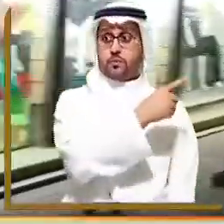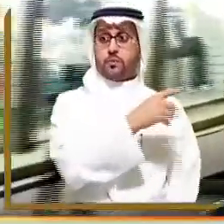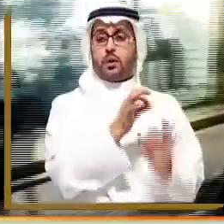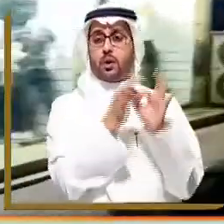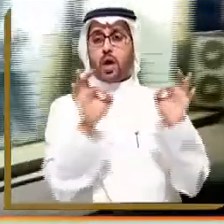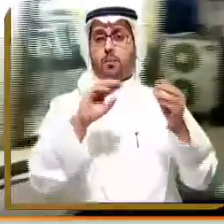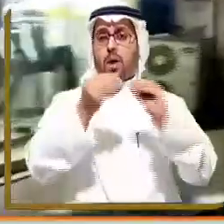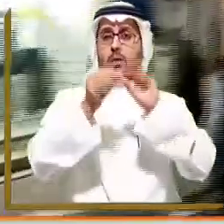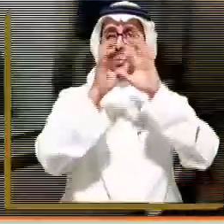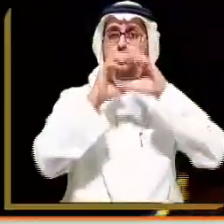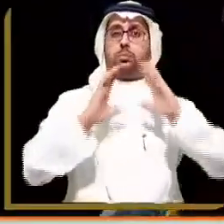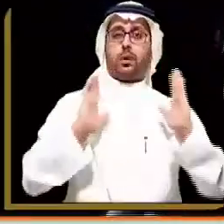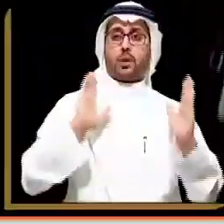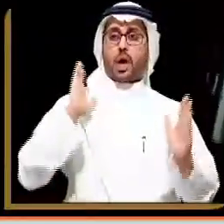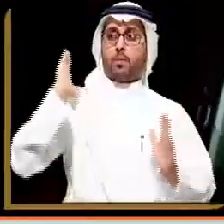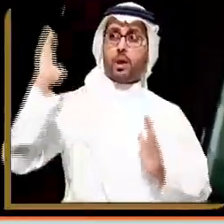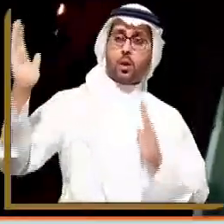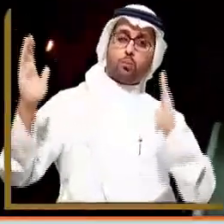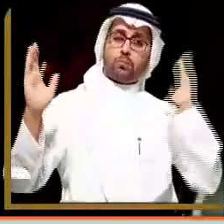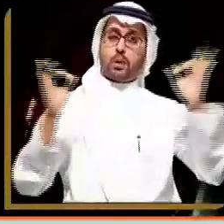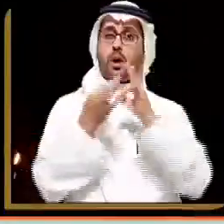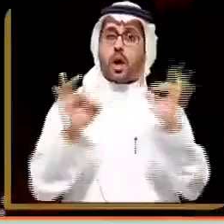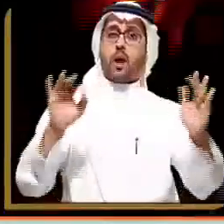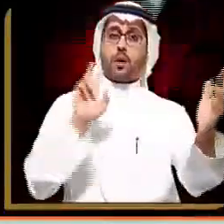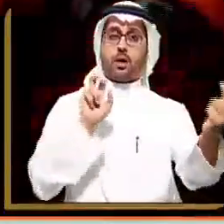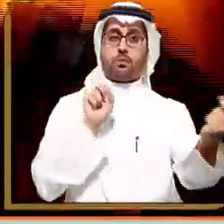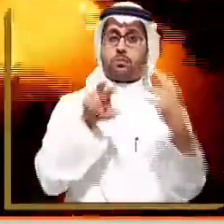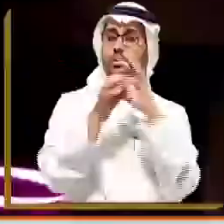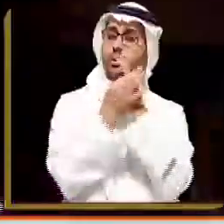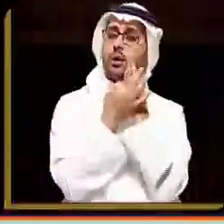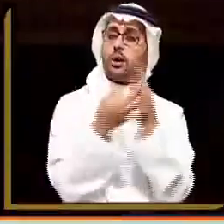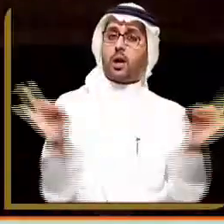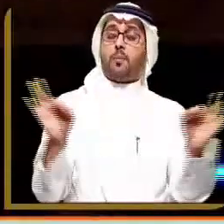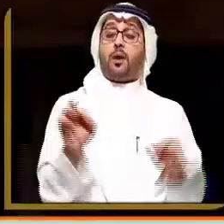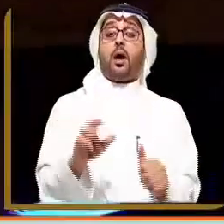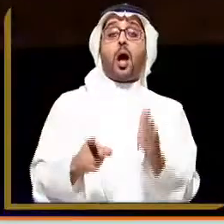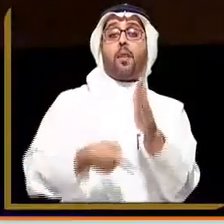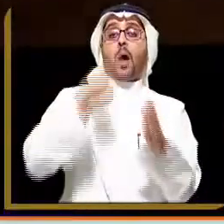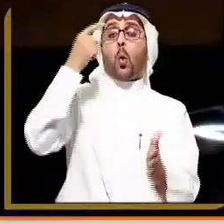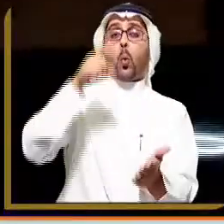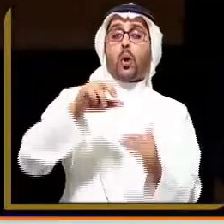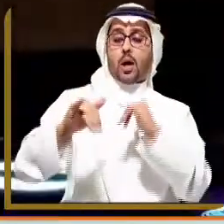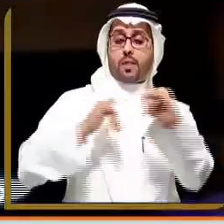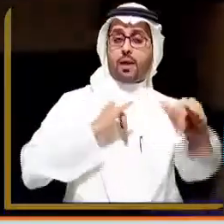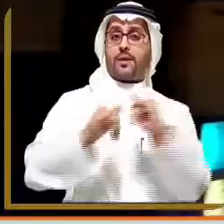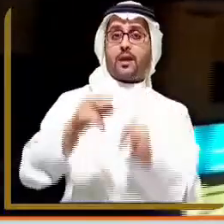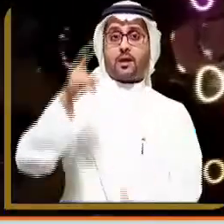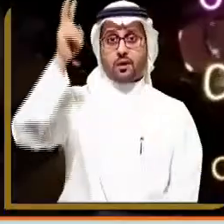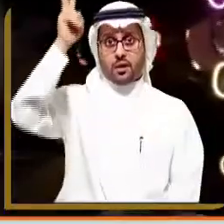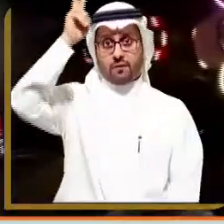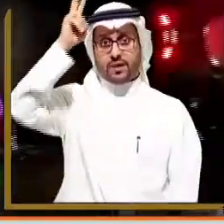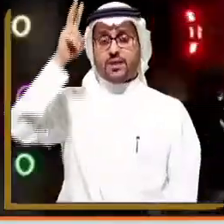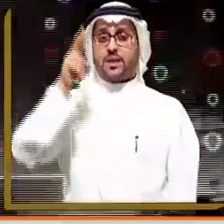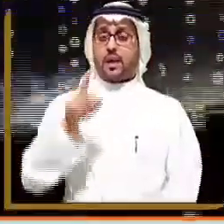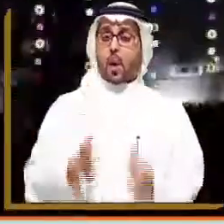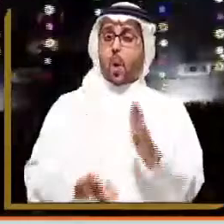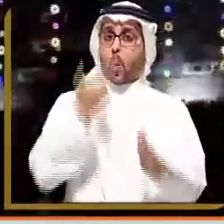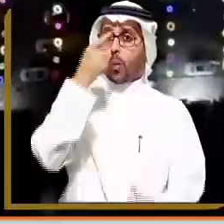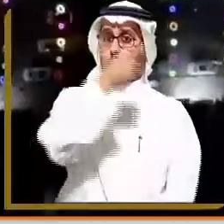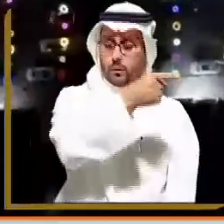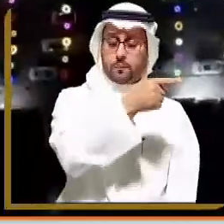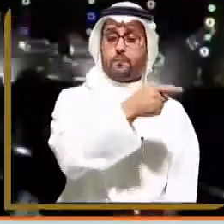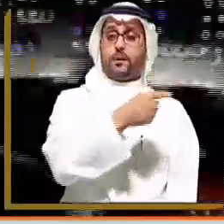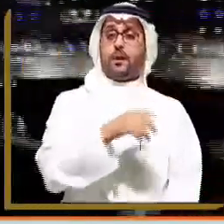فنية كأول شارع في منطقة جازان يتم تزيينه بلوحات مضيئة. ويمثل شارع الملك